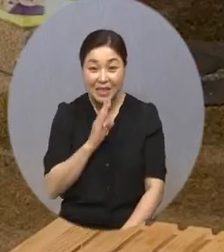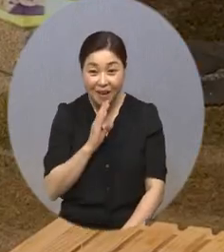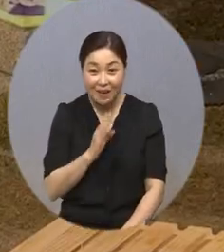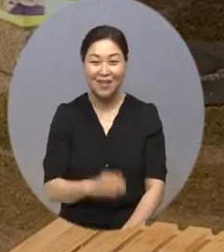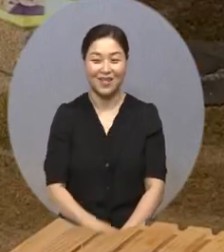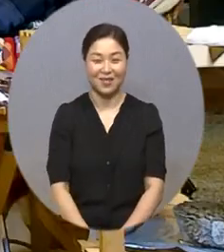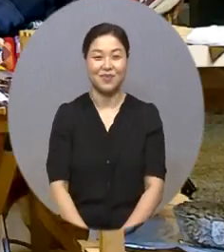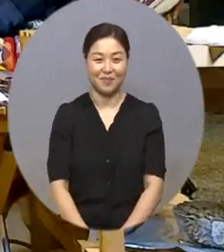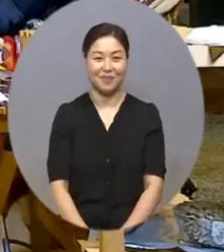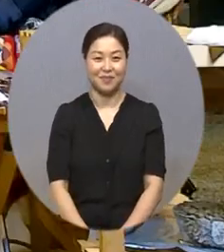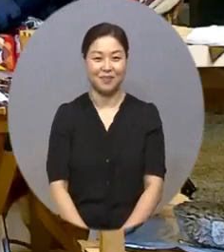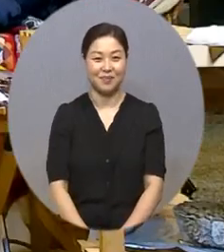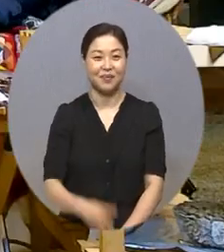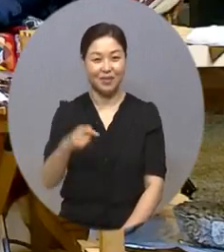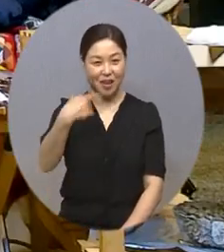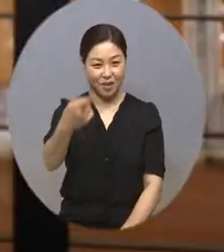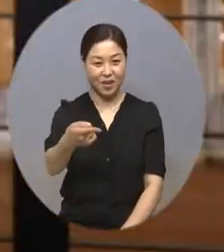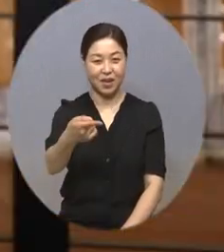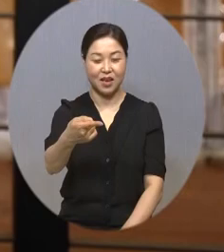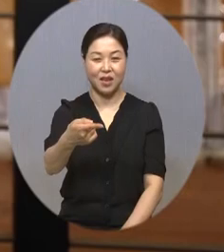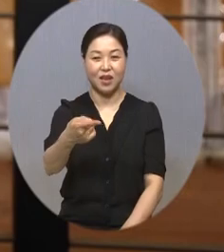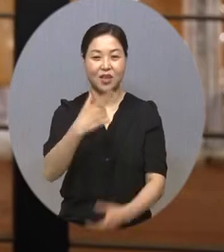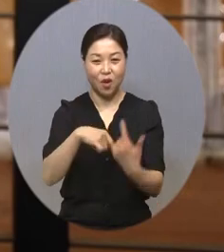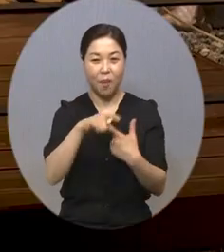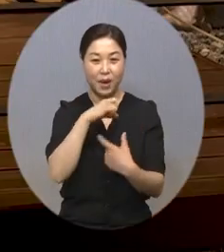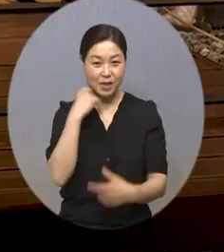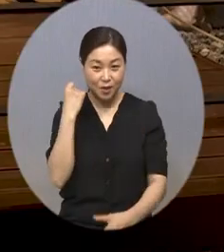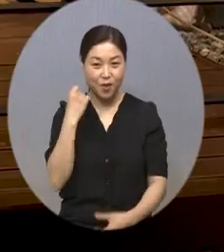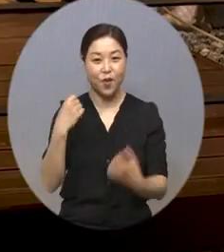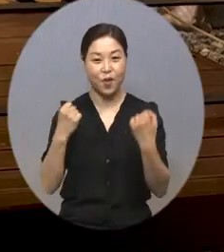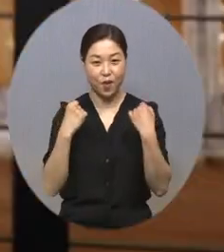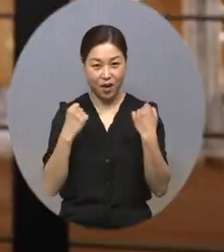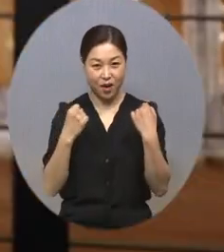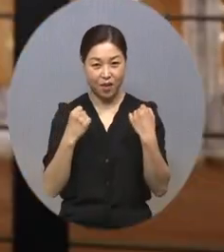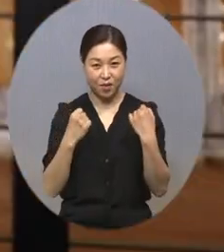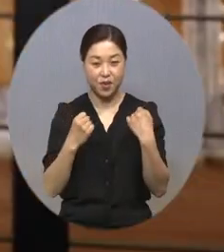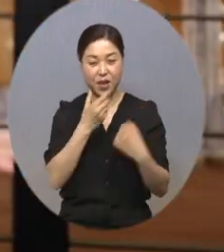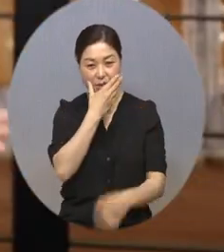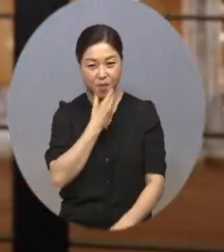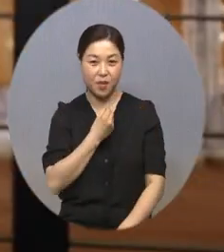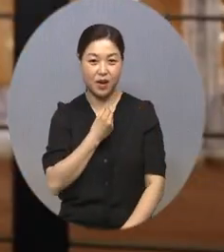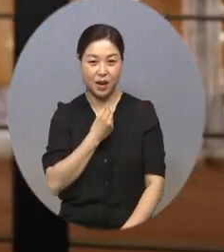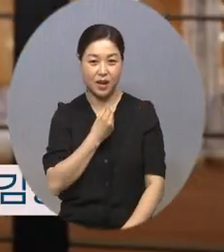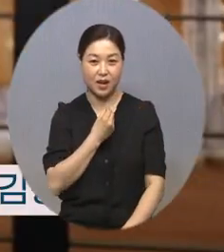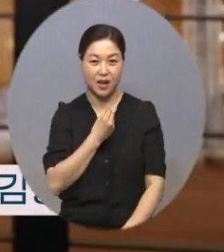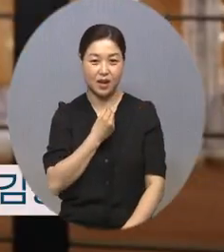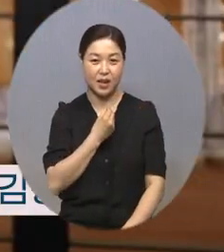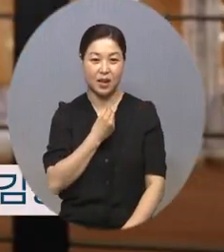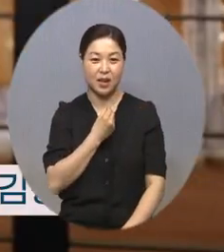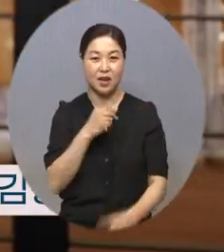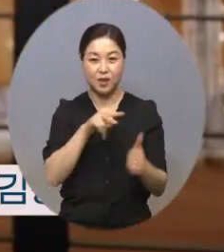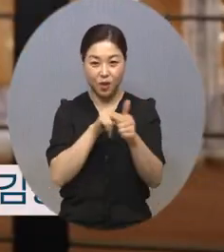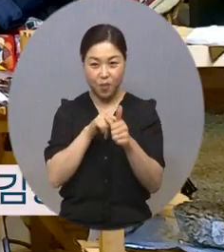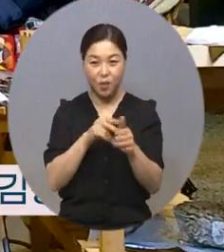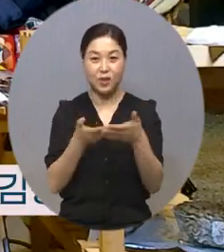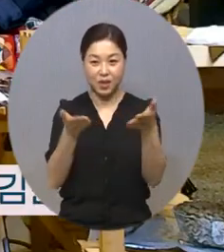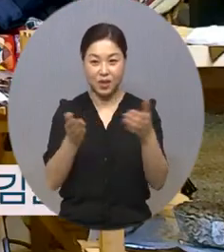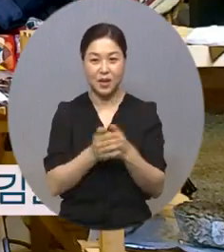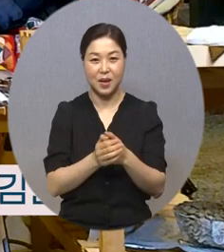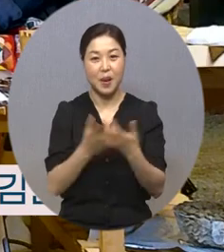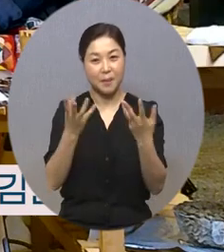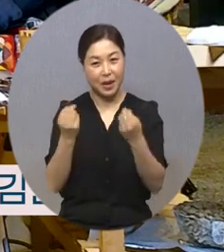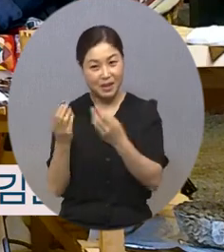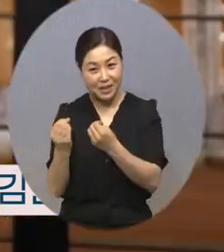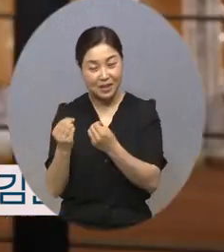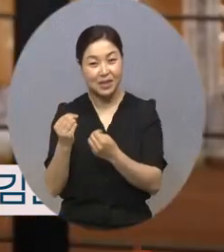예 다음에도 더 맛있고 또 공감하고 또 행복한 정우 들 알려드릴께요 많이 많이